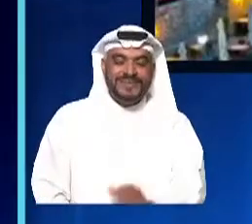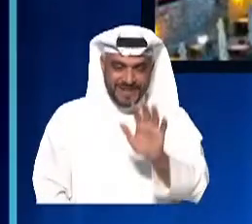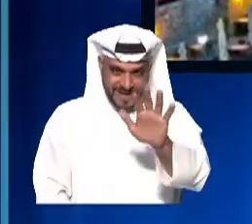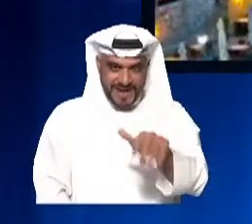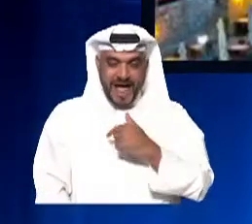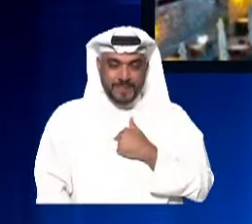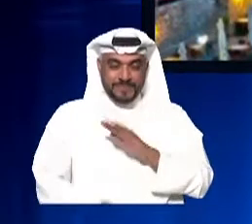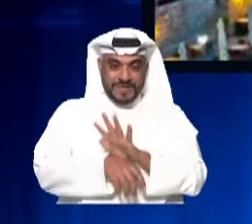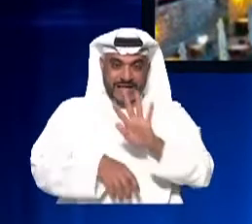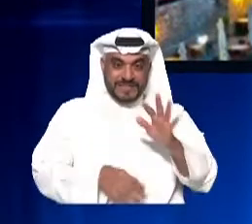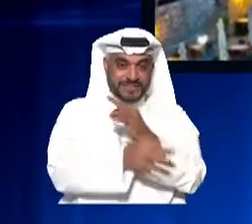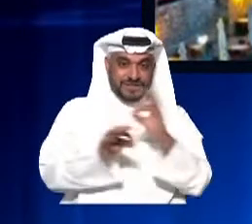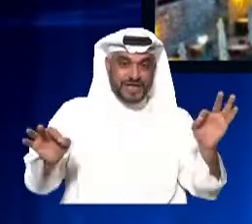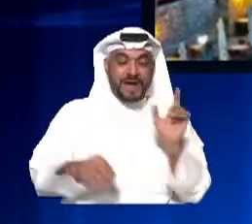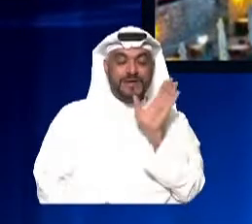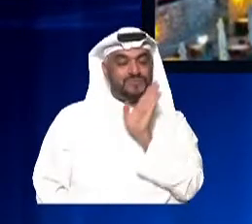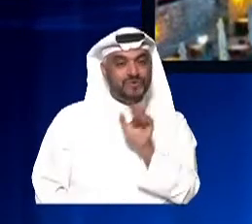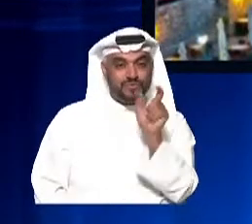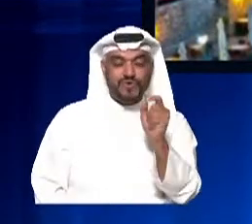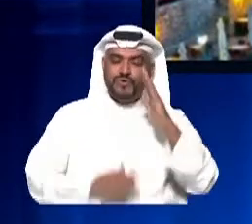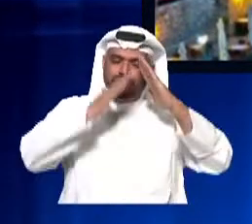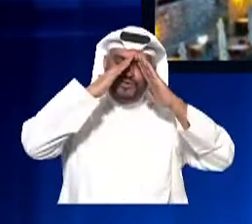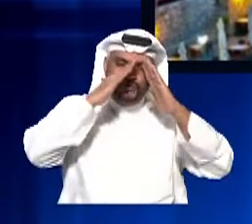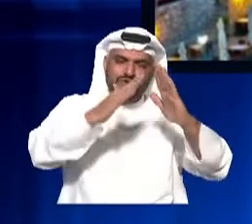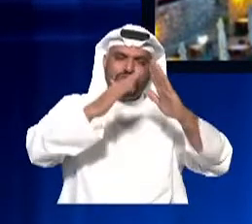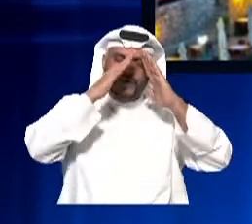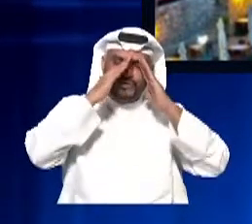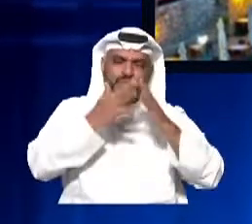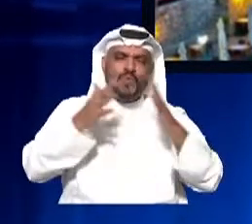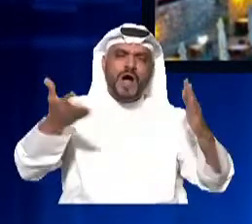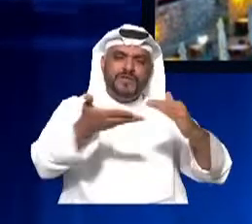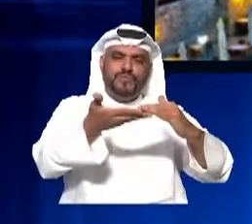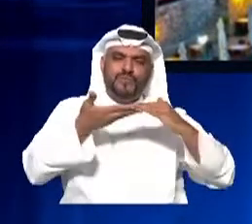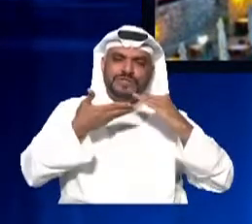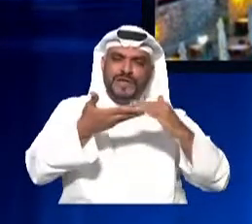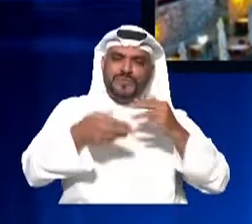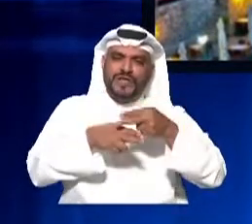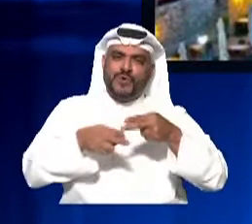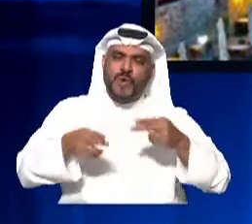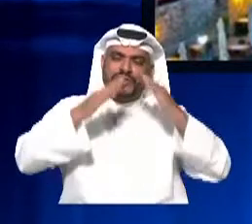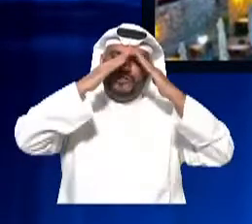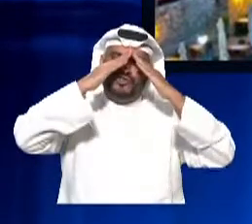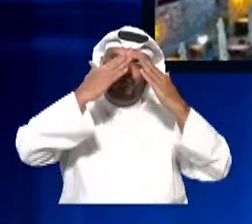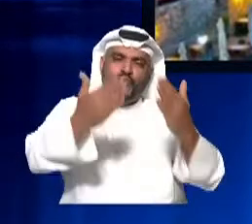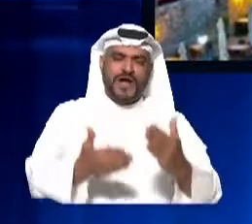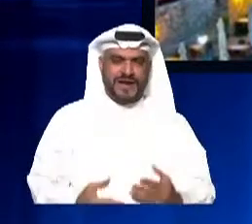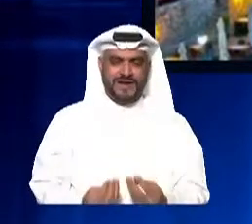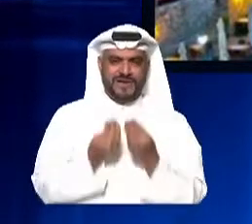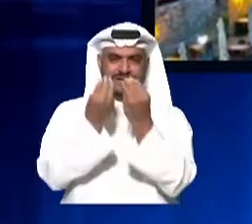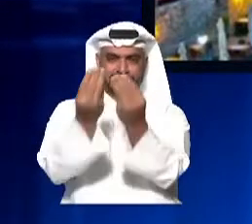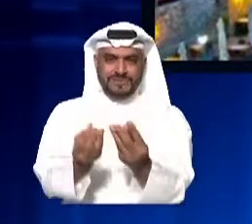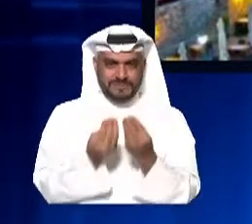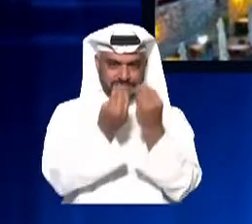شعب البوسنة والهرسك دائما يقدر المساعدات الكويتية من زمن بعيد، وهذه المساعدات